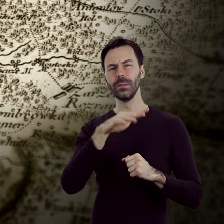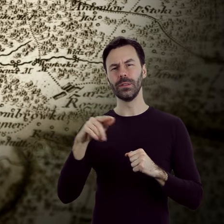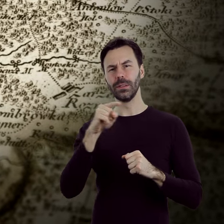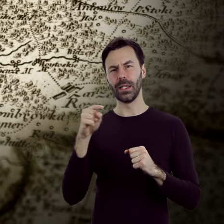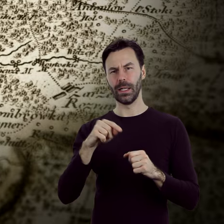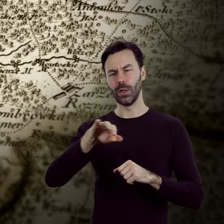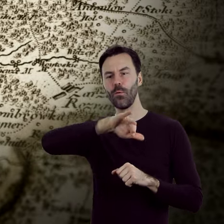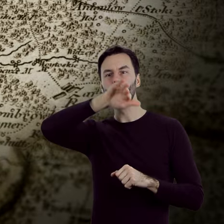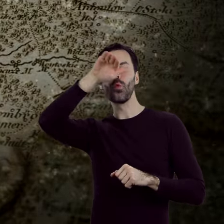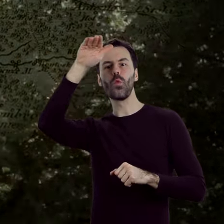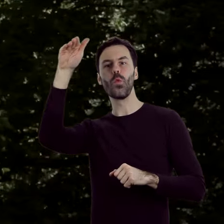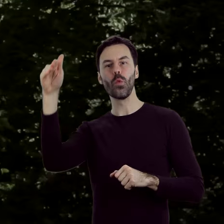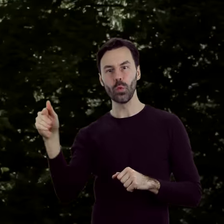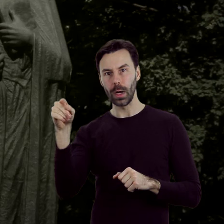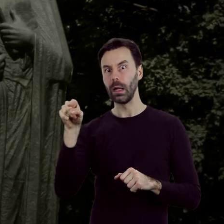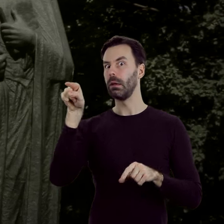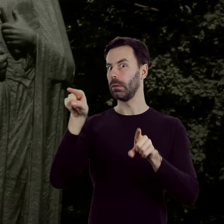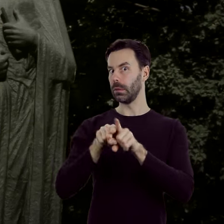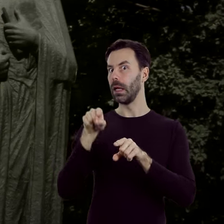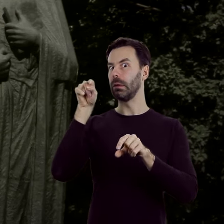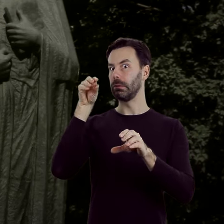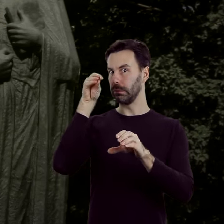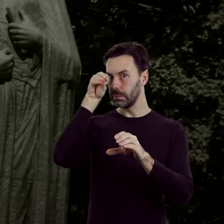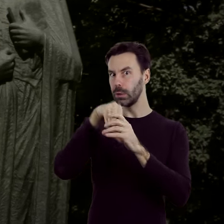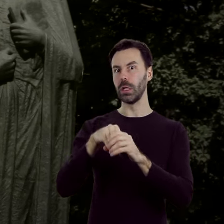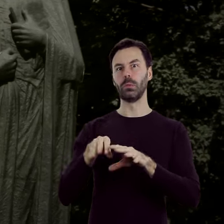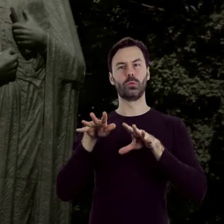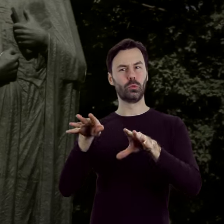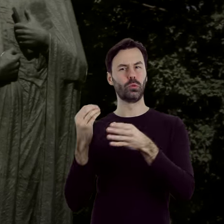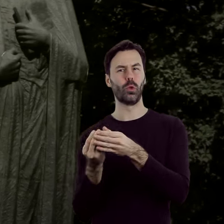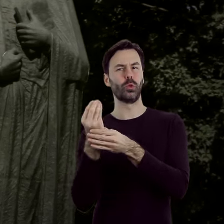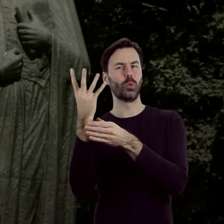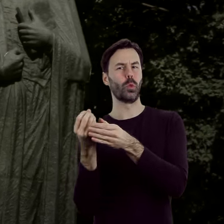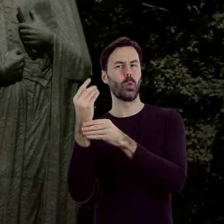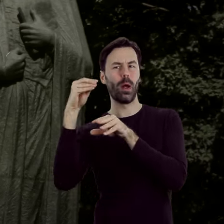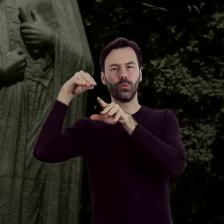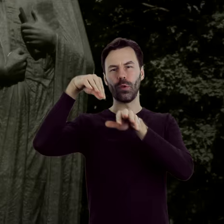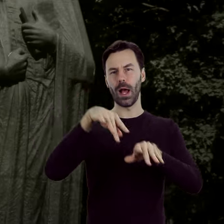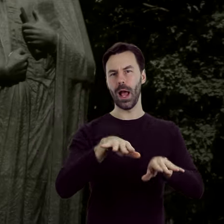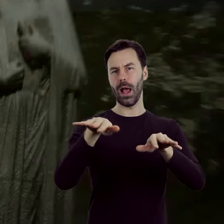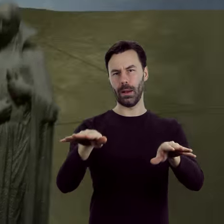i wyniosłym wzgórzem, z którego niezliczone trzyszczą źródła.